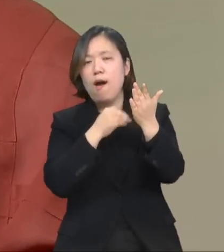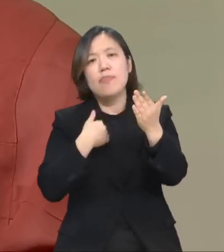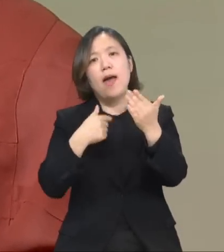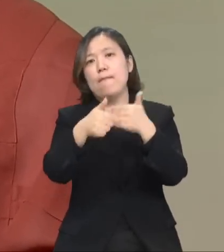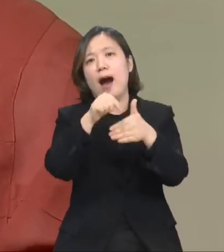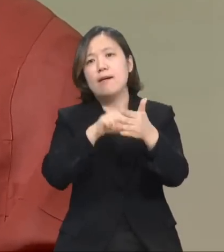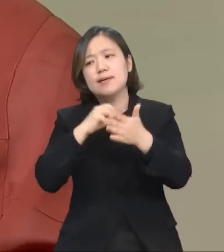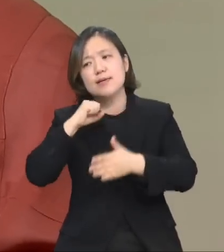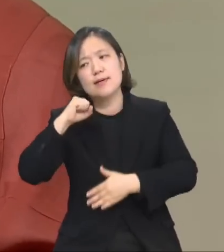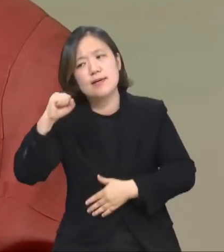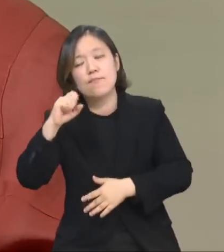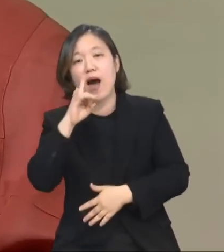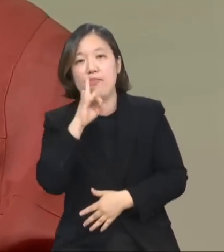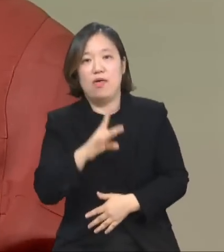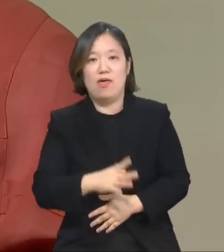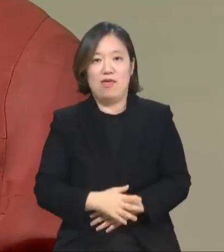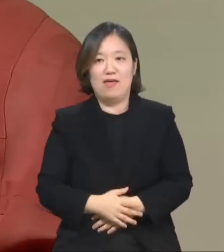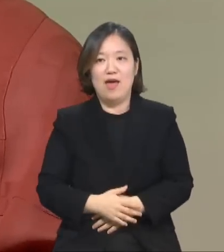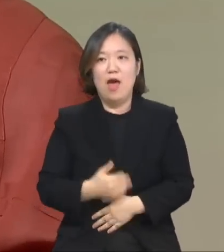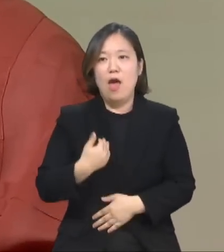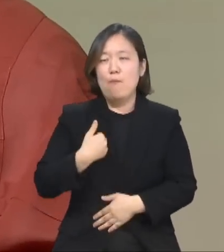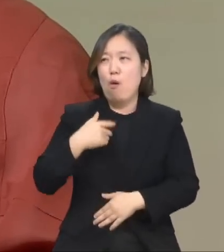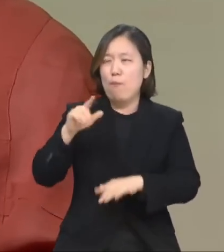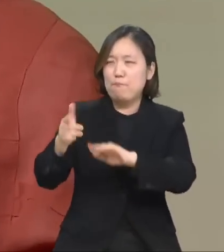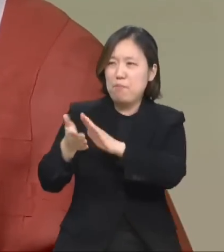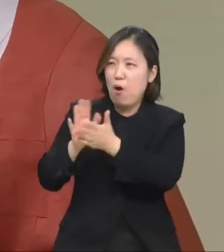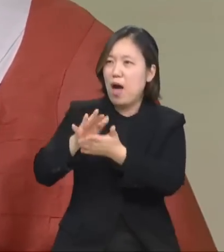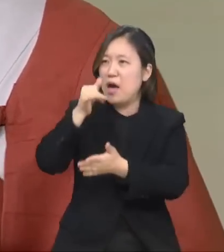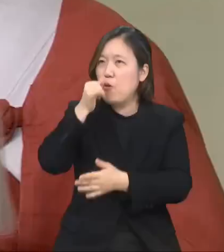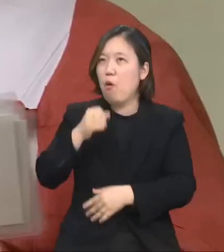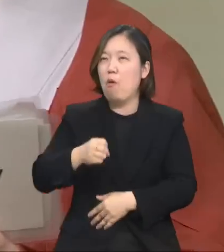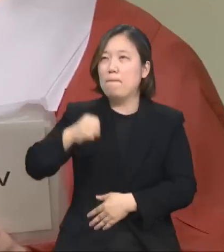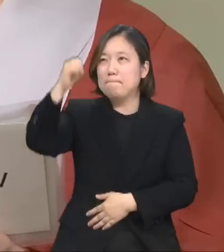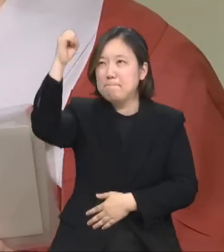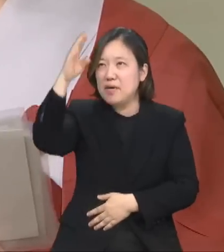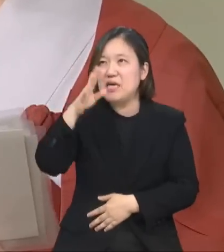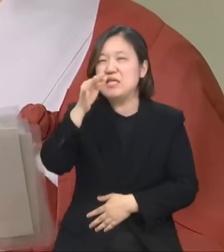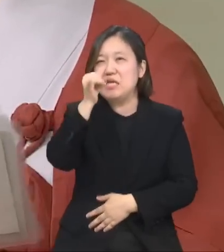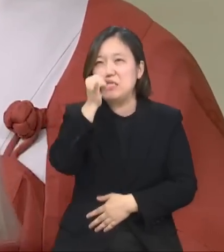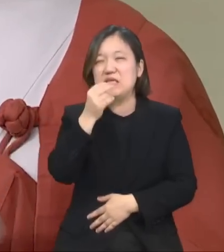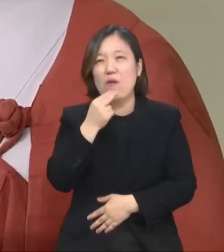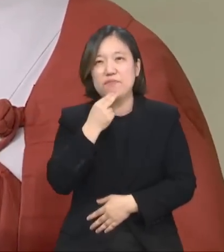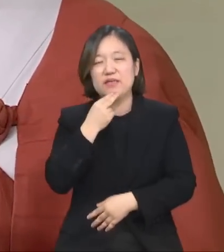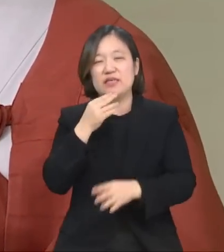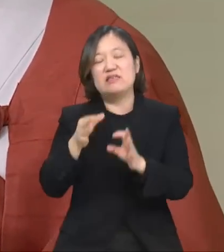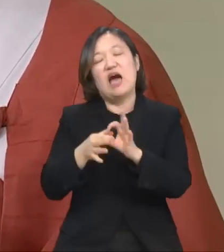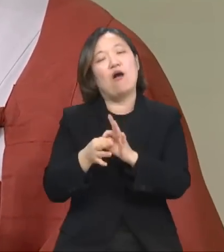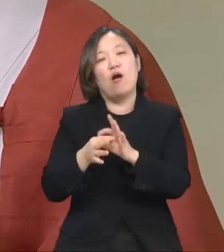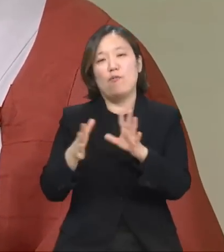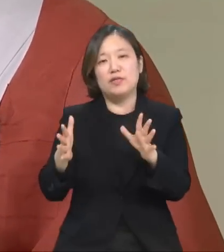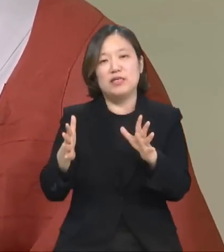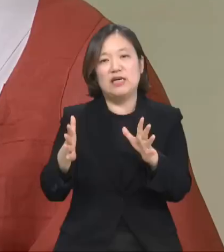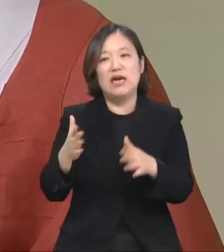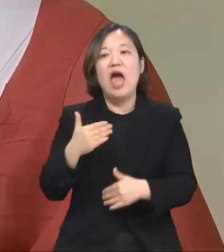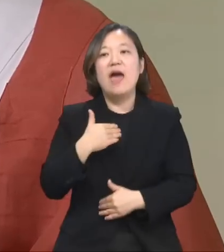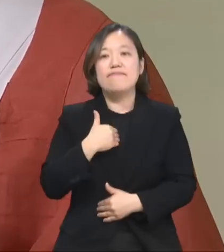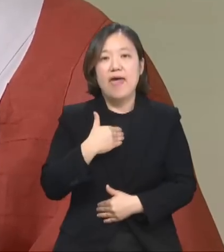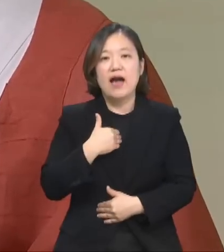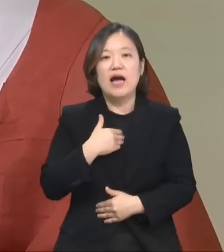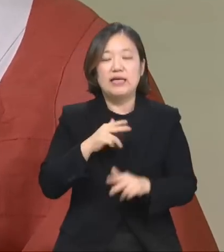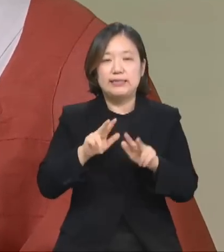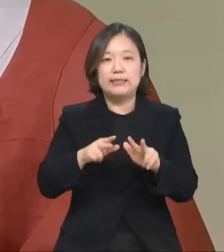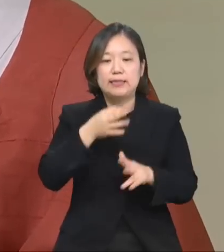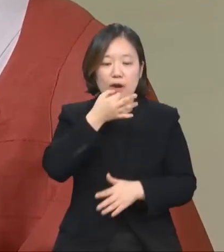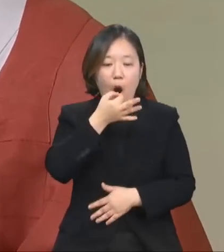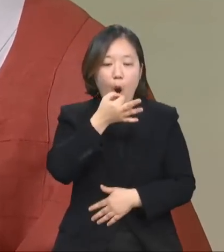빼앗기면 안 됩니다 어떤 현상이 일어나든 말든 빛이 일어나든 말든 그냥 내가 하고 있는이 염불에